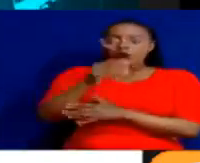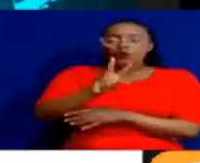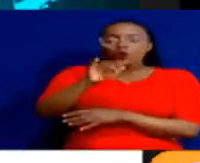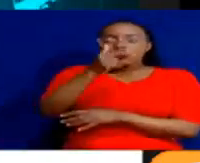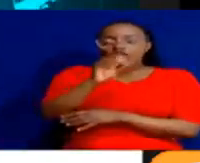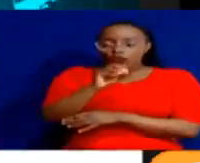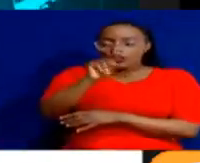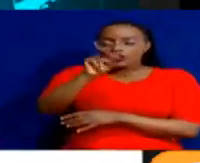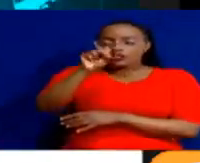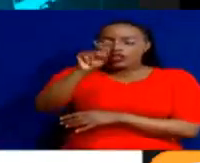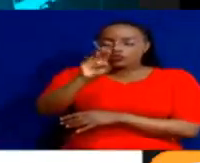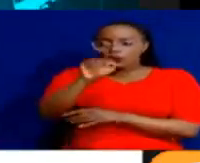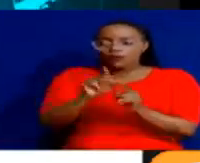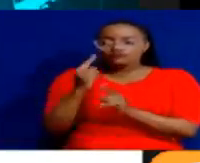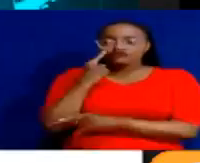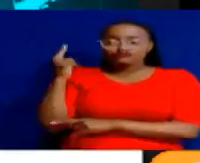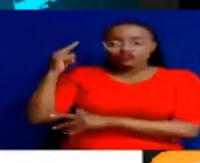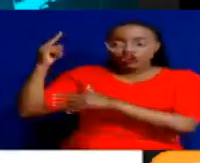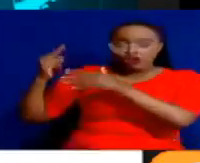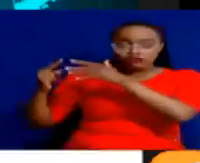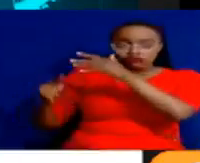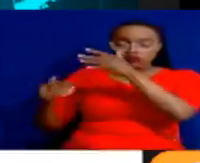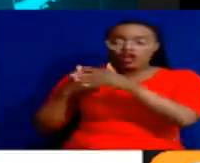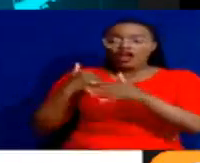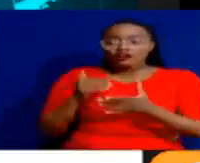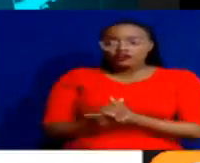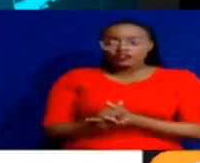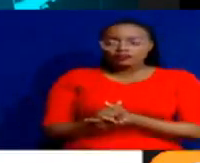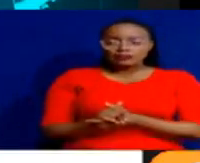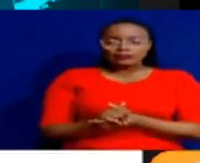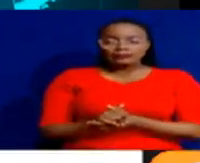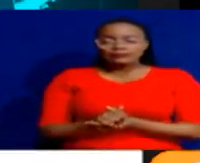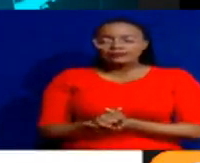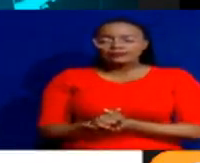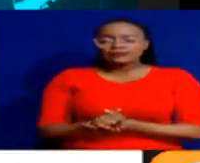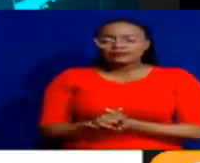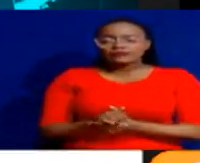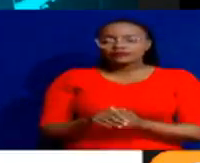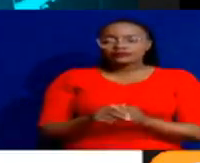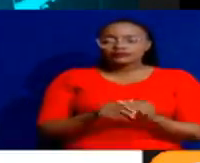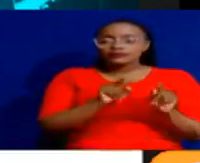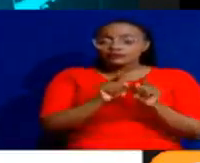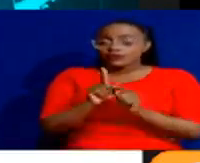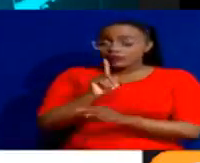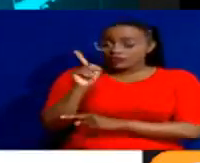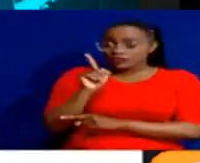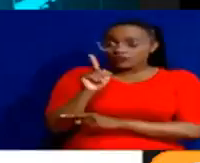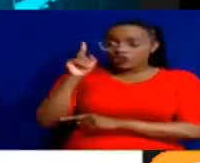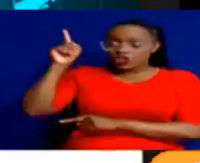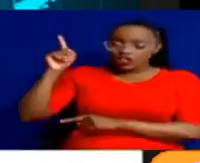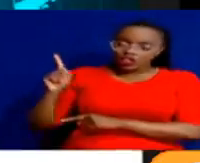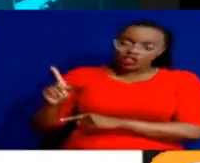Witu, Basuba, Budhei, Mararani, Baure, Panaguo, Kakande, Mangai, Nyongoro, Hindi,